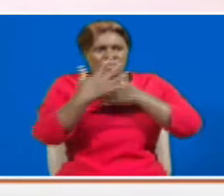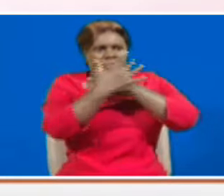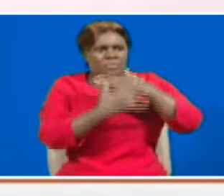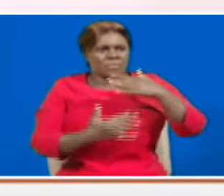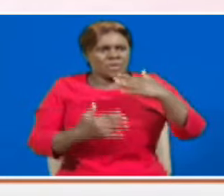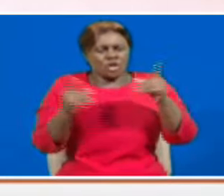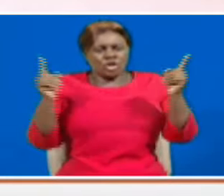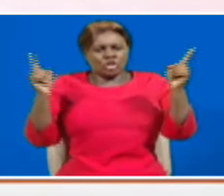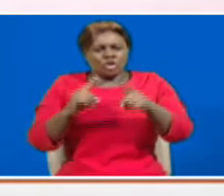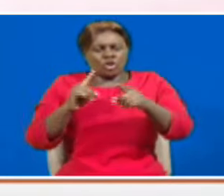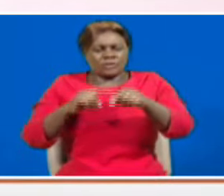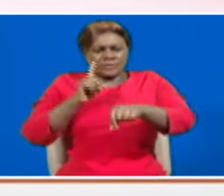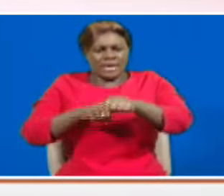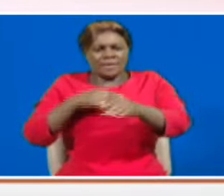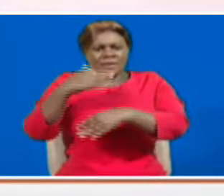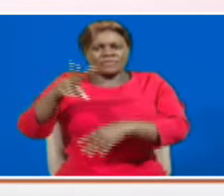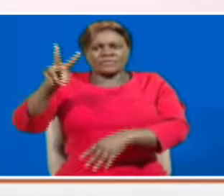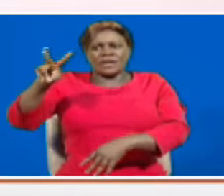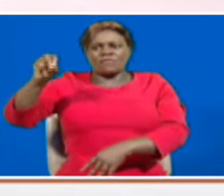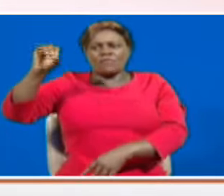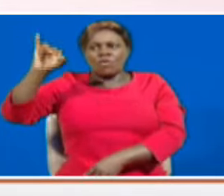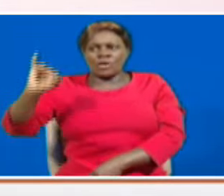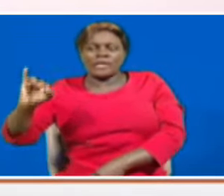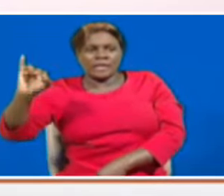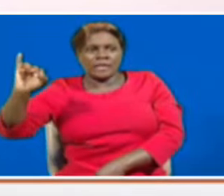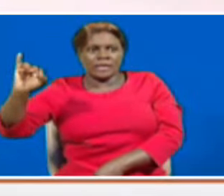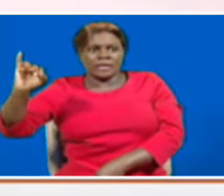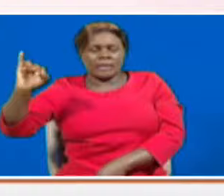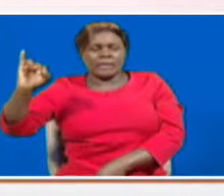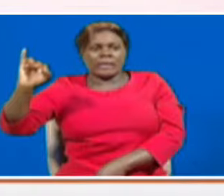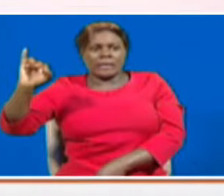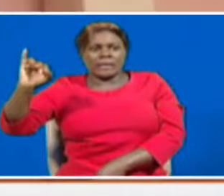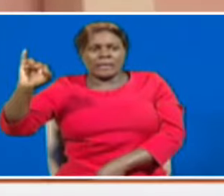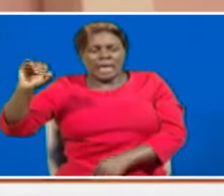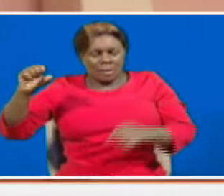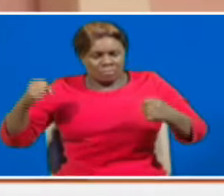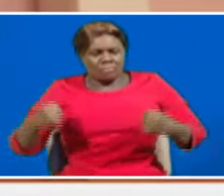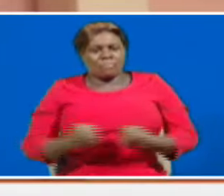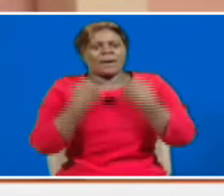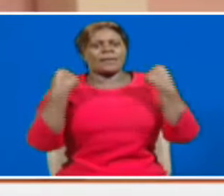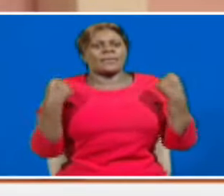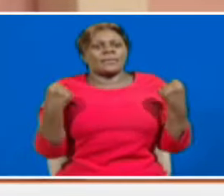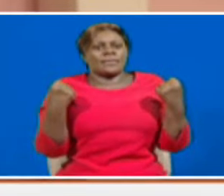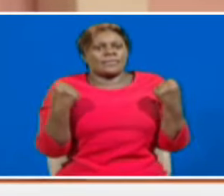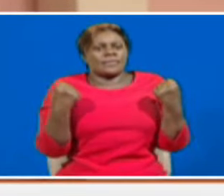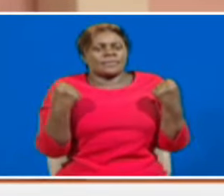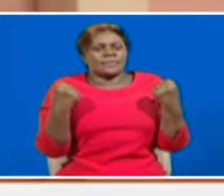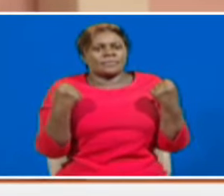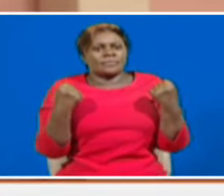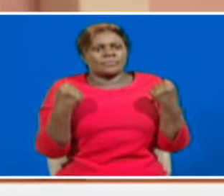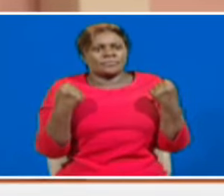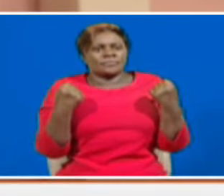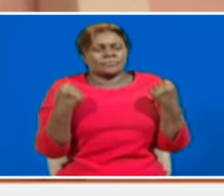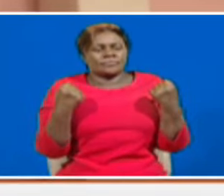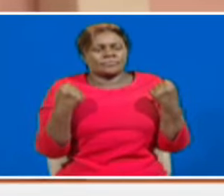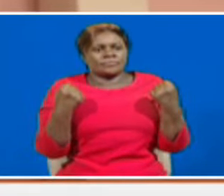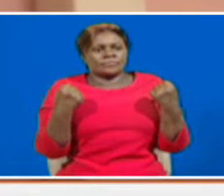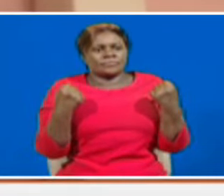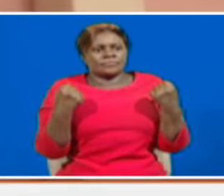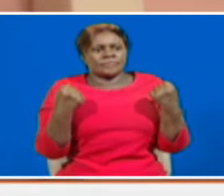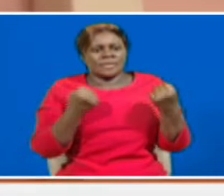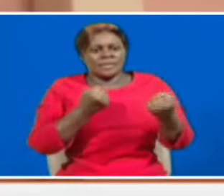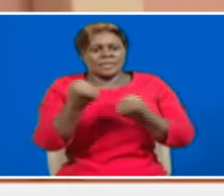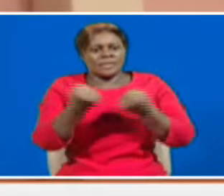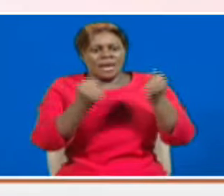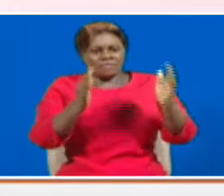Shortly after kupita Voi, area ya Maungu, tukapatikana na accident. Penye ilifanyika,